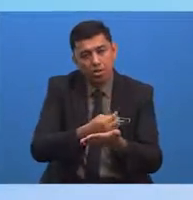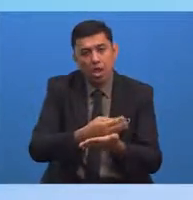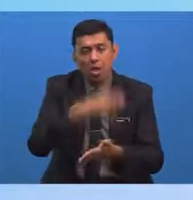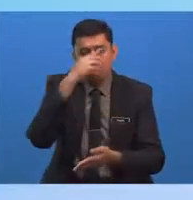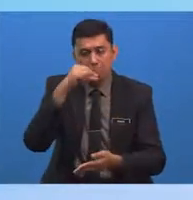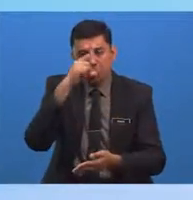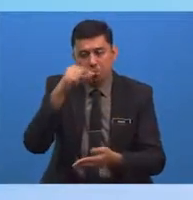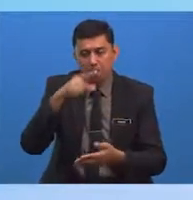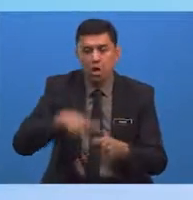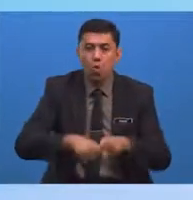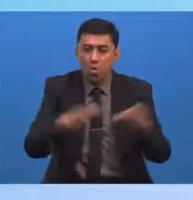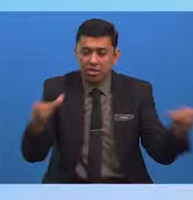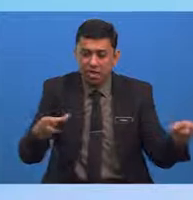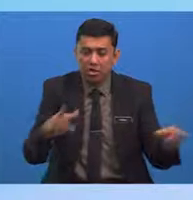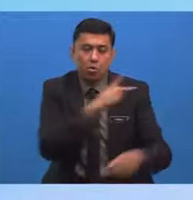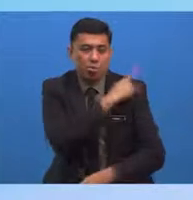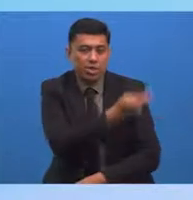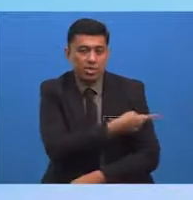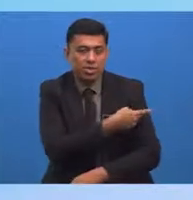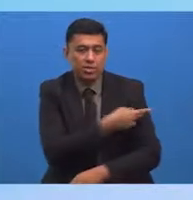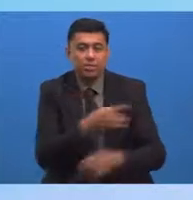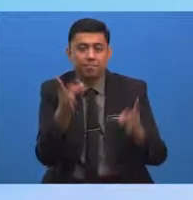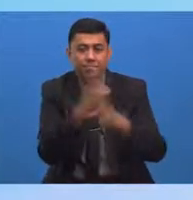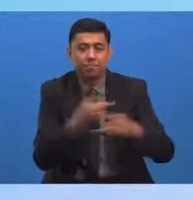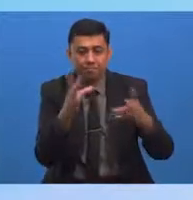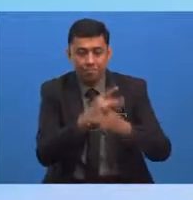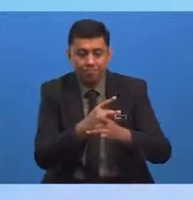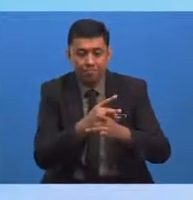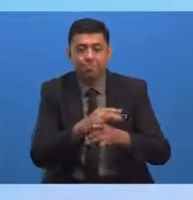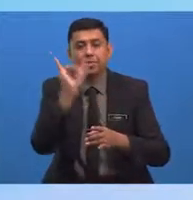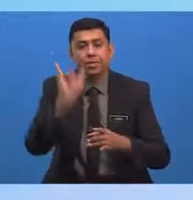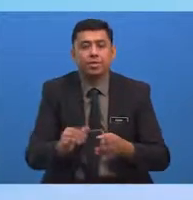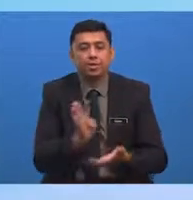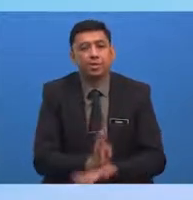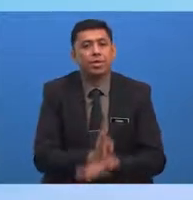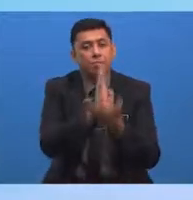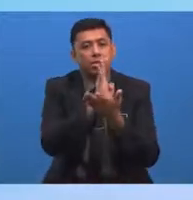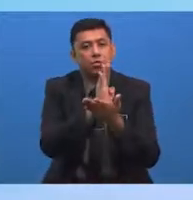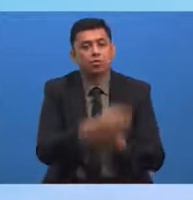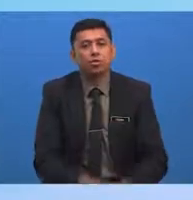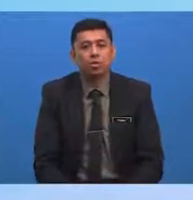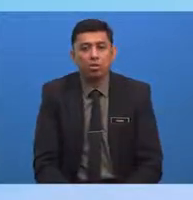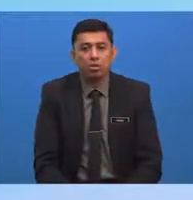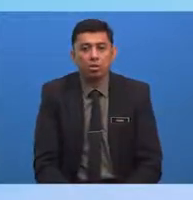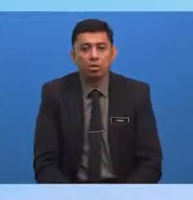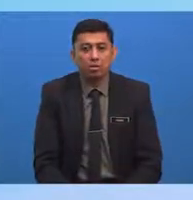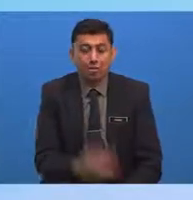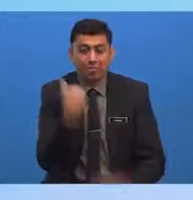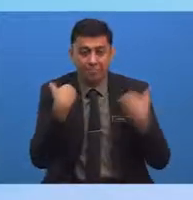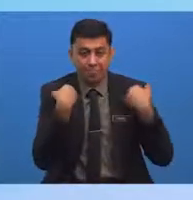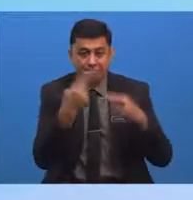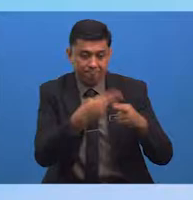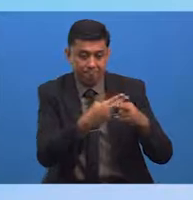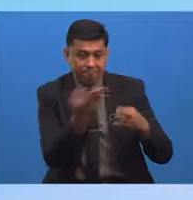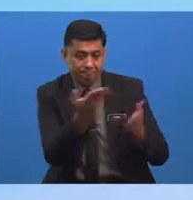bagi meluaskan kuasa di Sarawak. Antara pemodal penting yang membantu usaha James Brooke ialah Baroness Angela